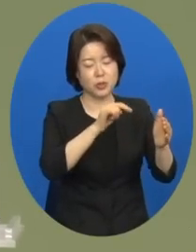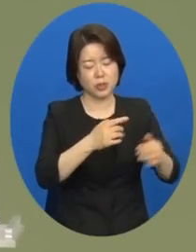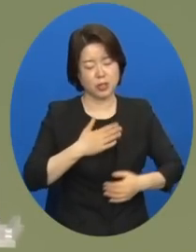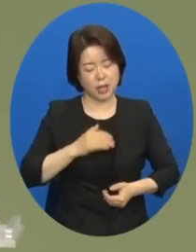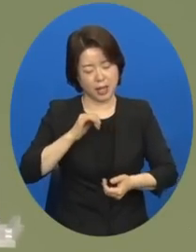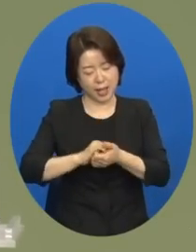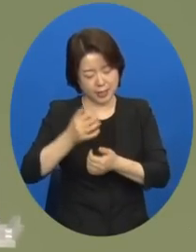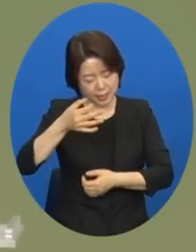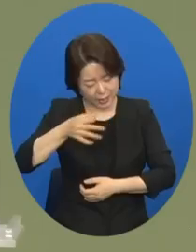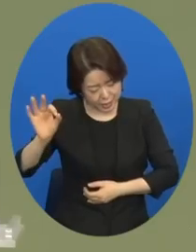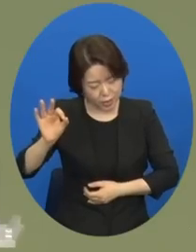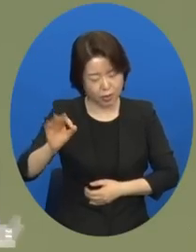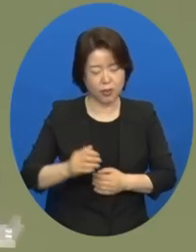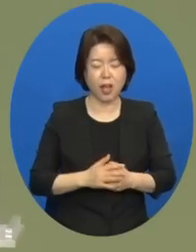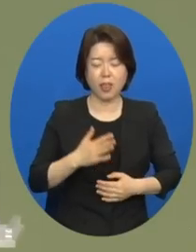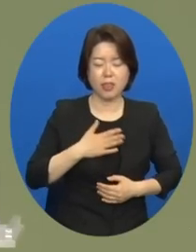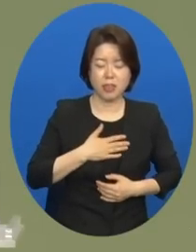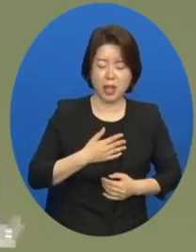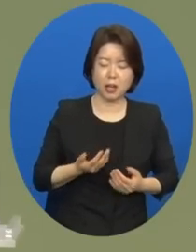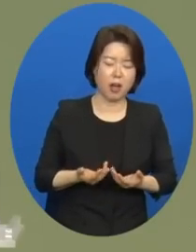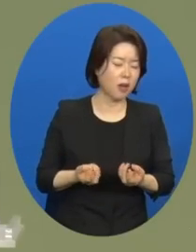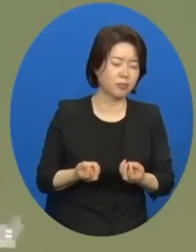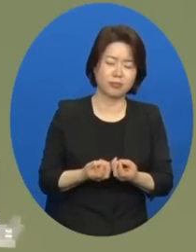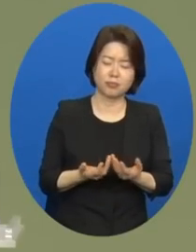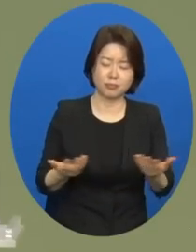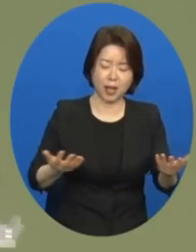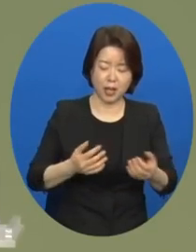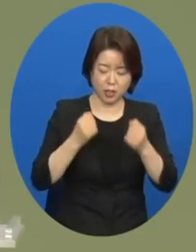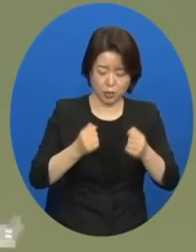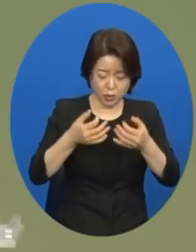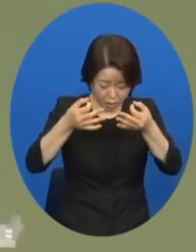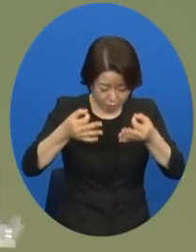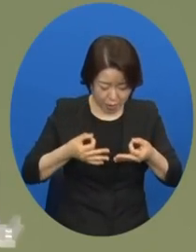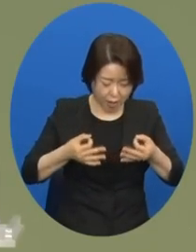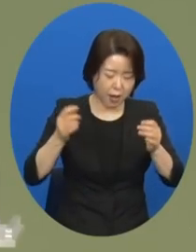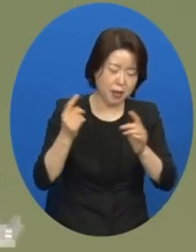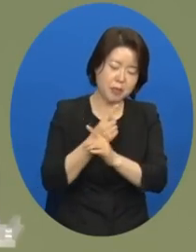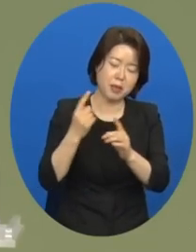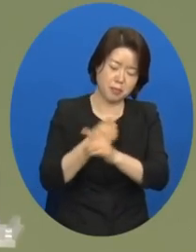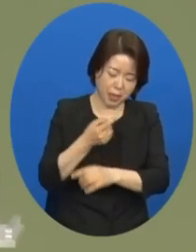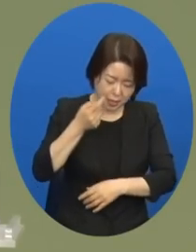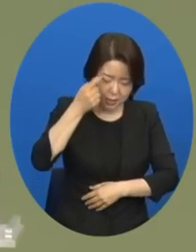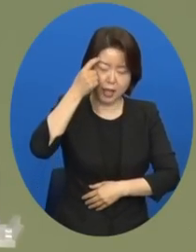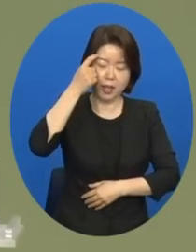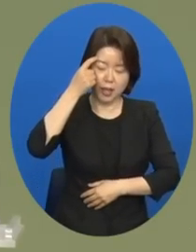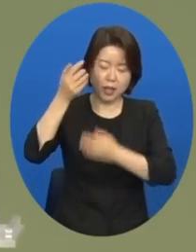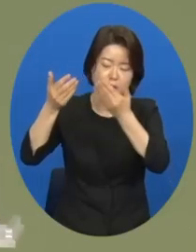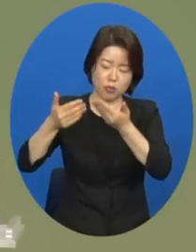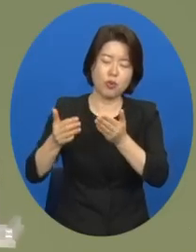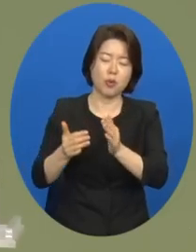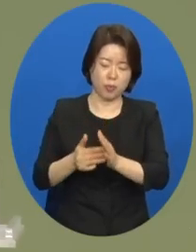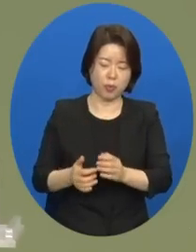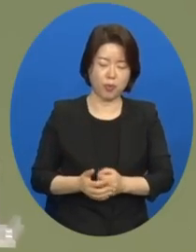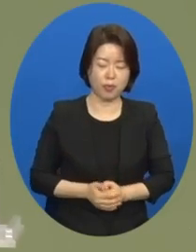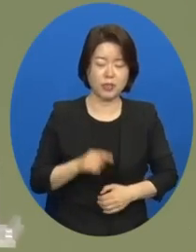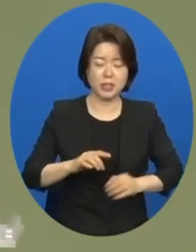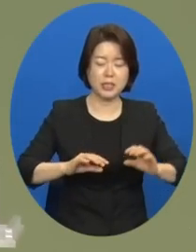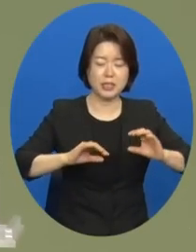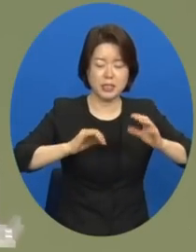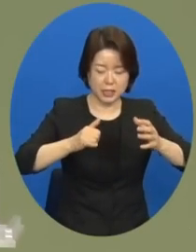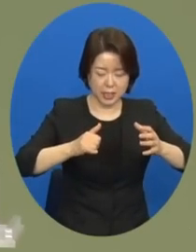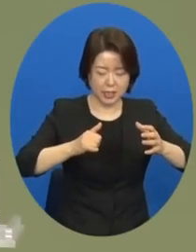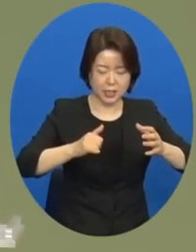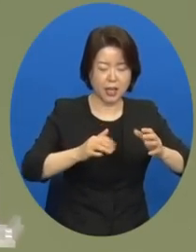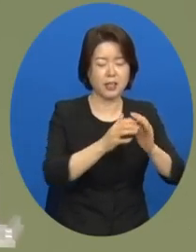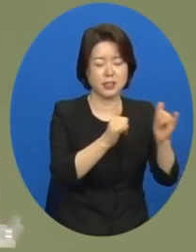인정하고 정말 내가 형편없는 존재라는 것을 날마다 깨우쳤는데요이 세상 사람과